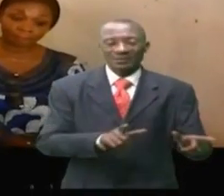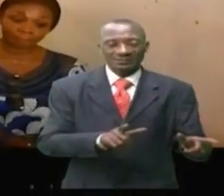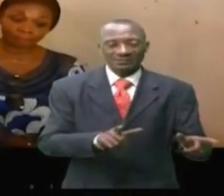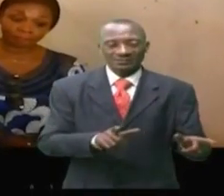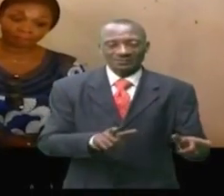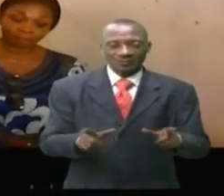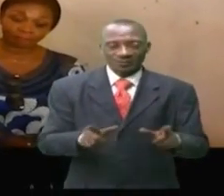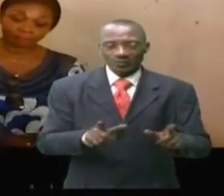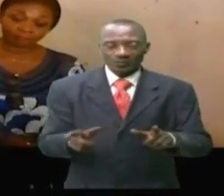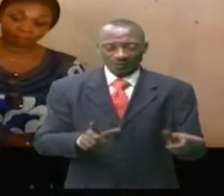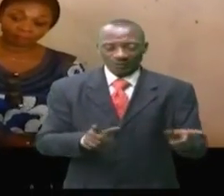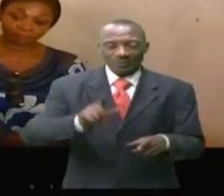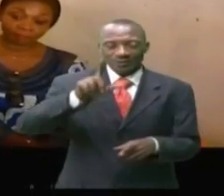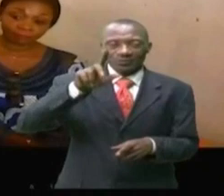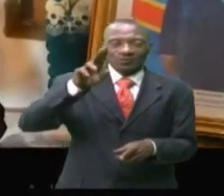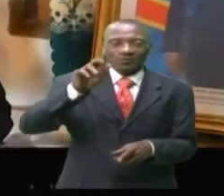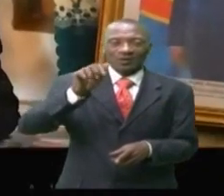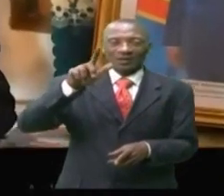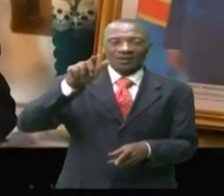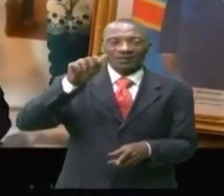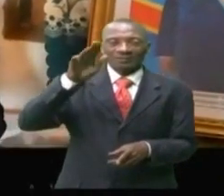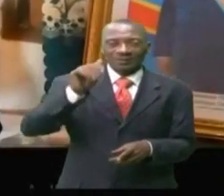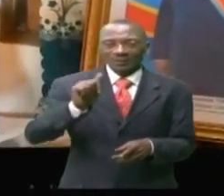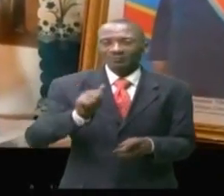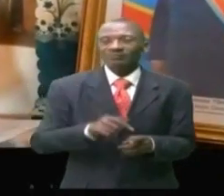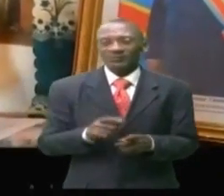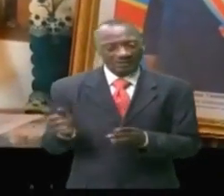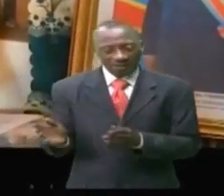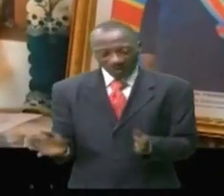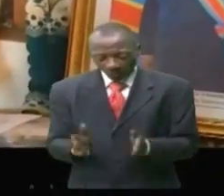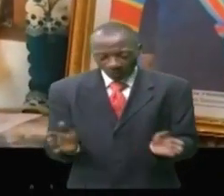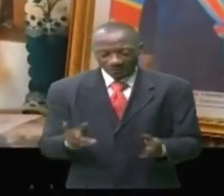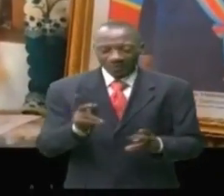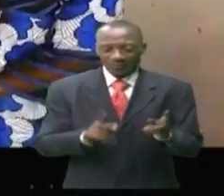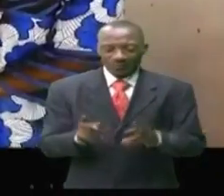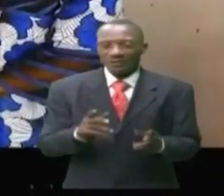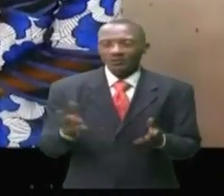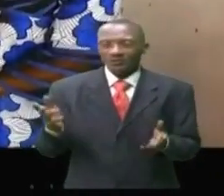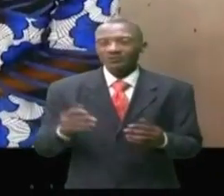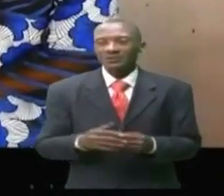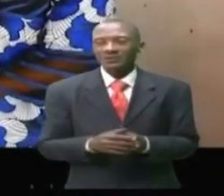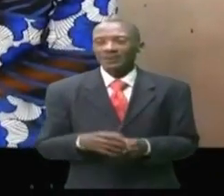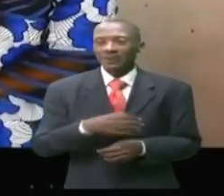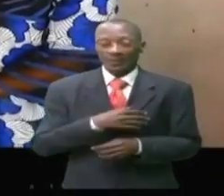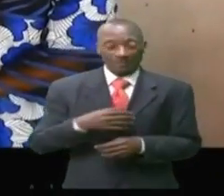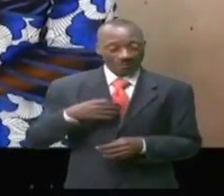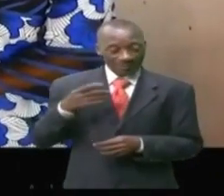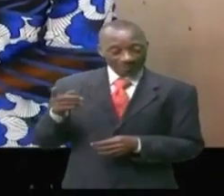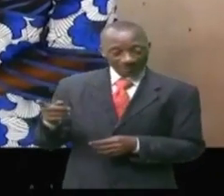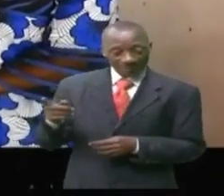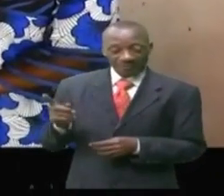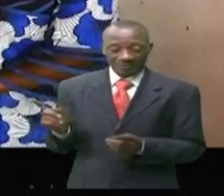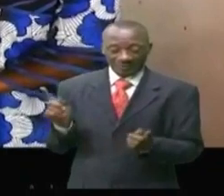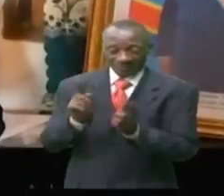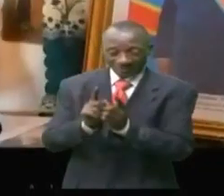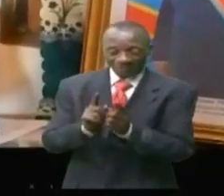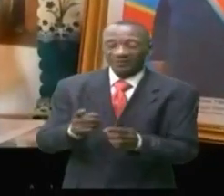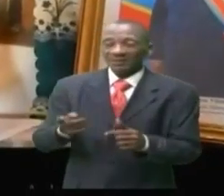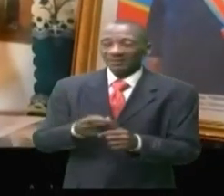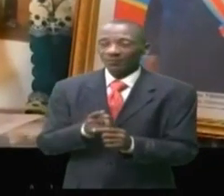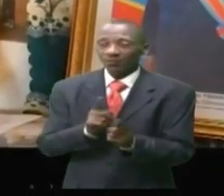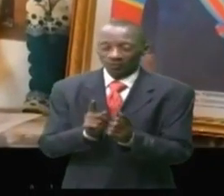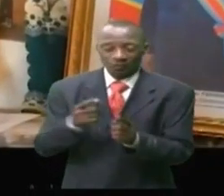de la territoriale a tout d'abord lu le procès verbal avant de confirmer Madame Laetitia Kalukangunawezi comme nouvelle chef.